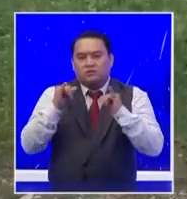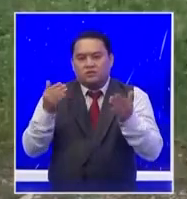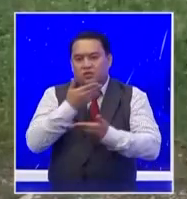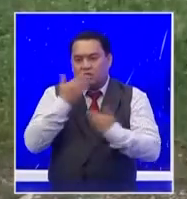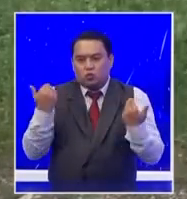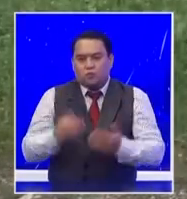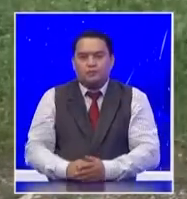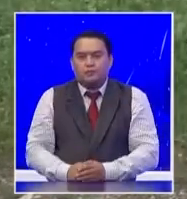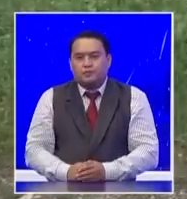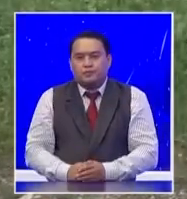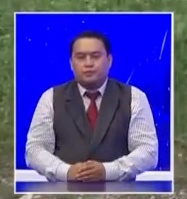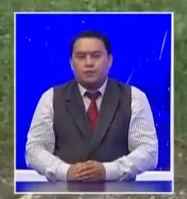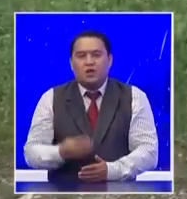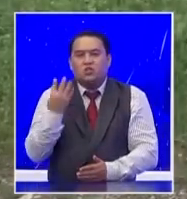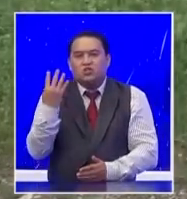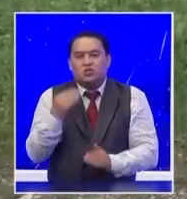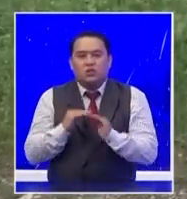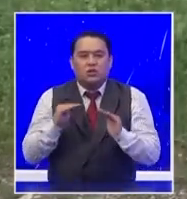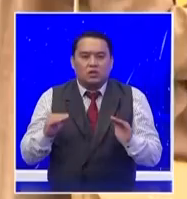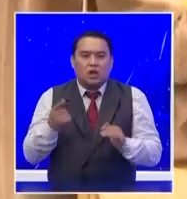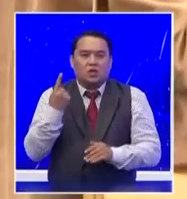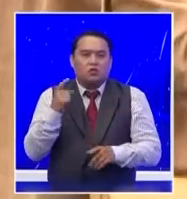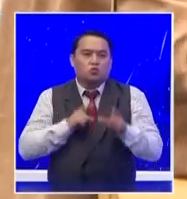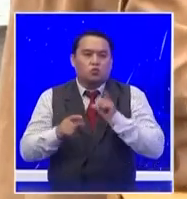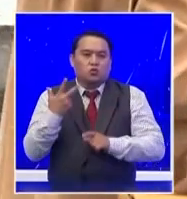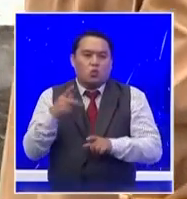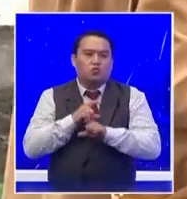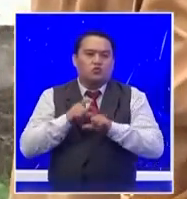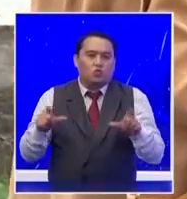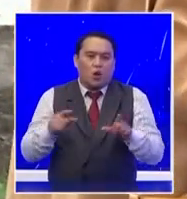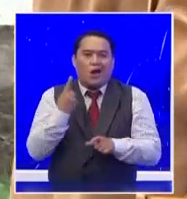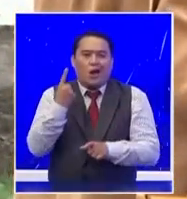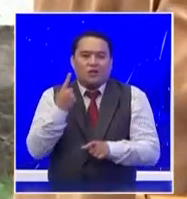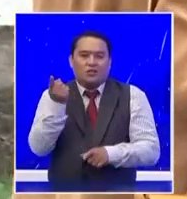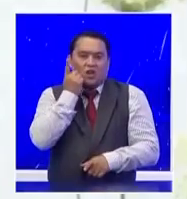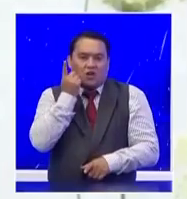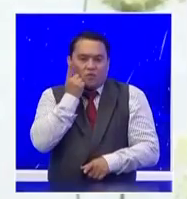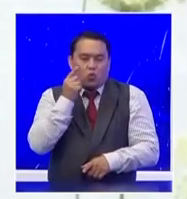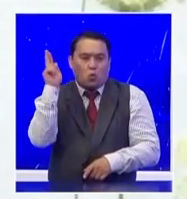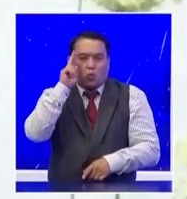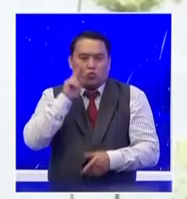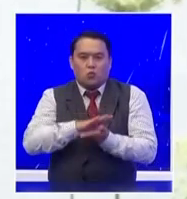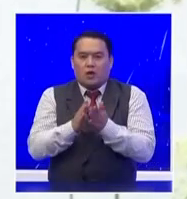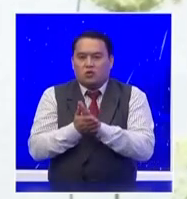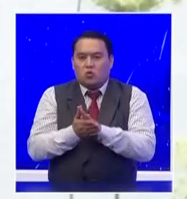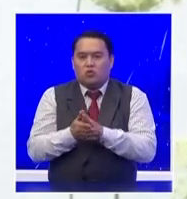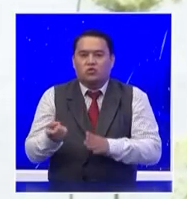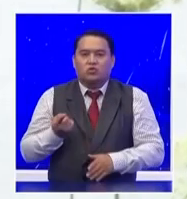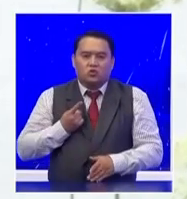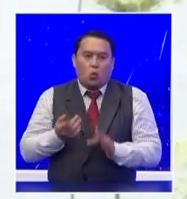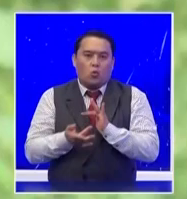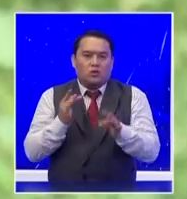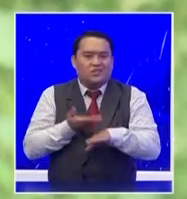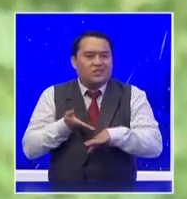нет. Анар Кенимбаева – мать 4 детей. 1 студент и 3 школьников. На всю семью лишь 1 смартфон. Учиться в условиях постоянного ожидания сети